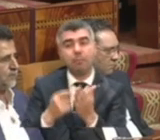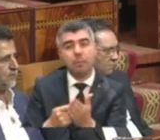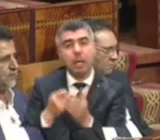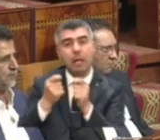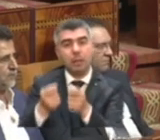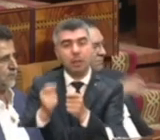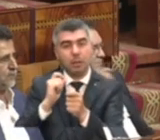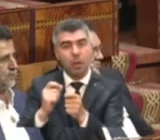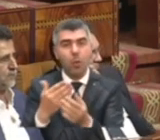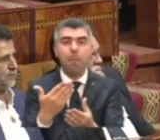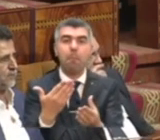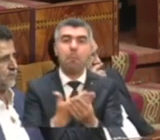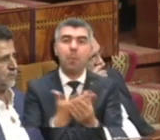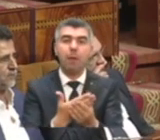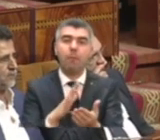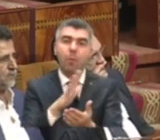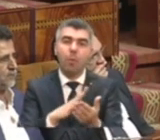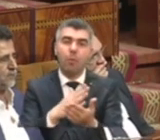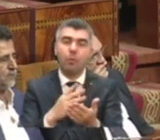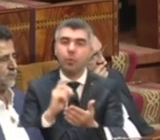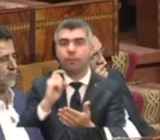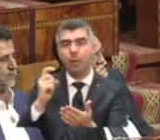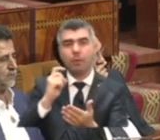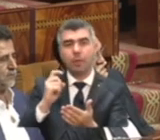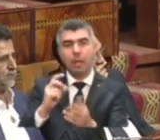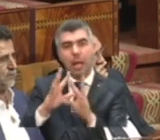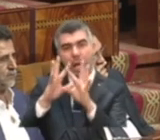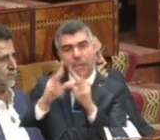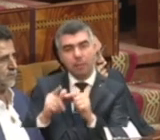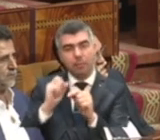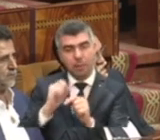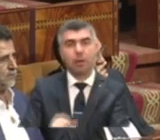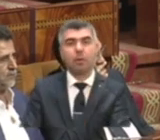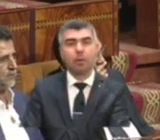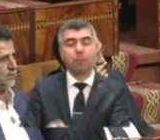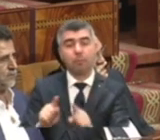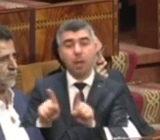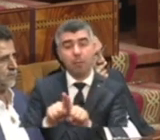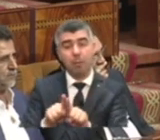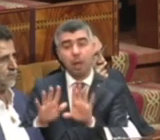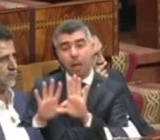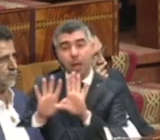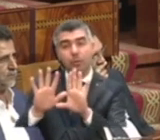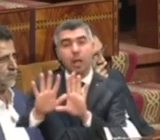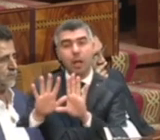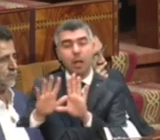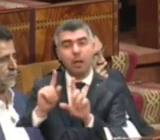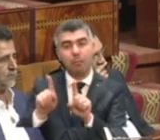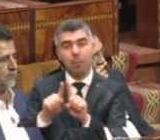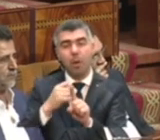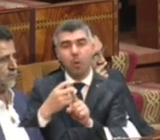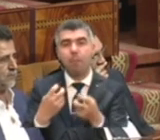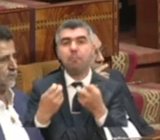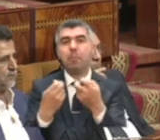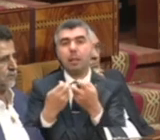تحديد عدد الملفات لكل مهندس معماري في الشهر. هذه القضية ديال التحديد ديالهم 10 ملفات لكل مهندس مثلا في إقليم تالودانت على